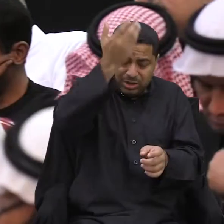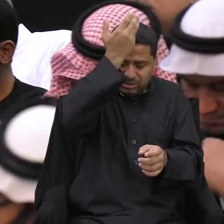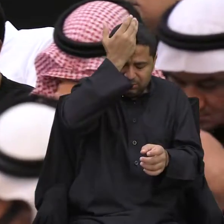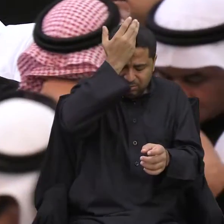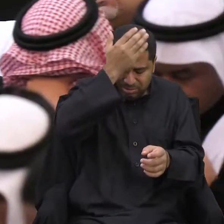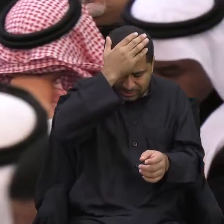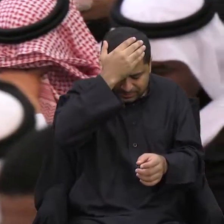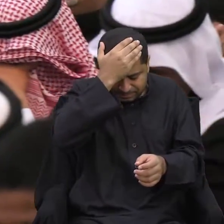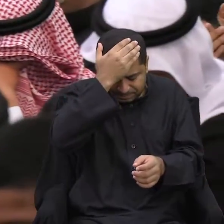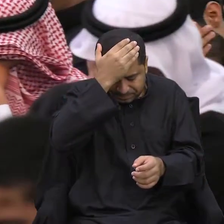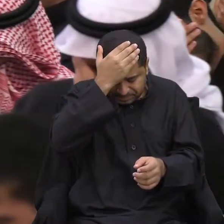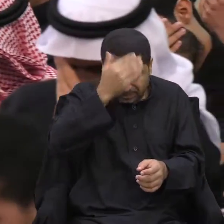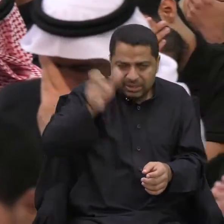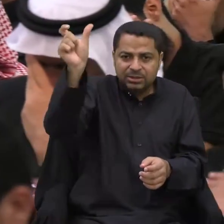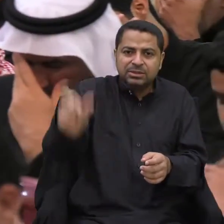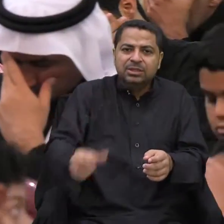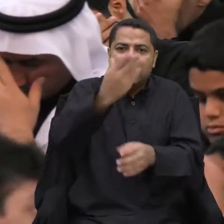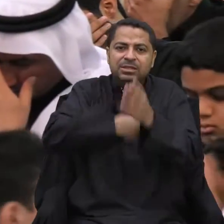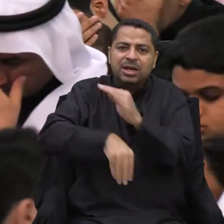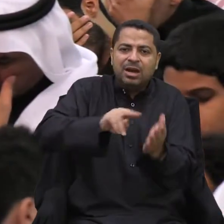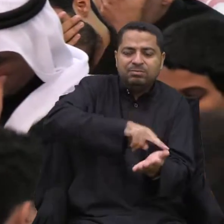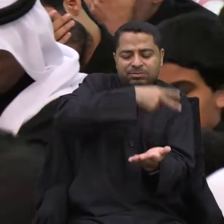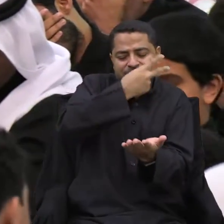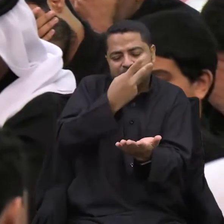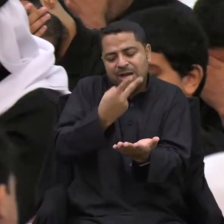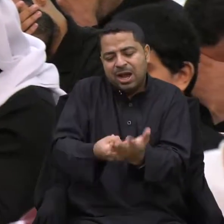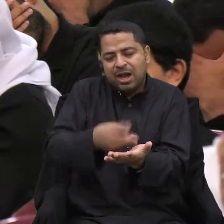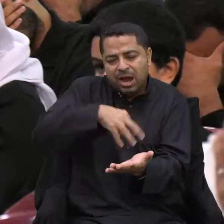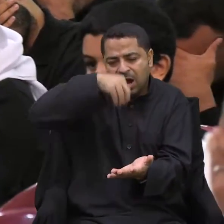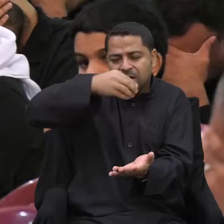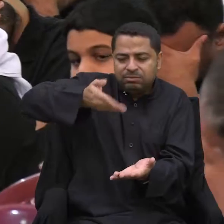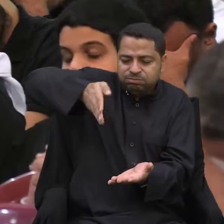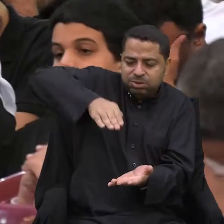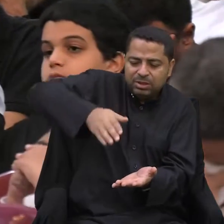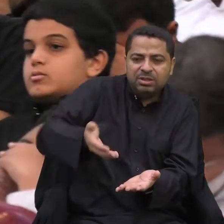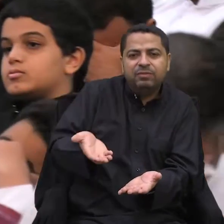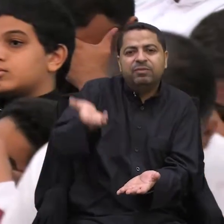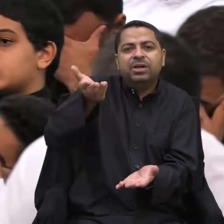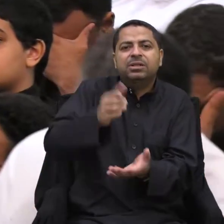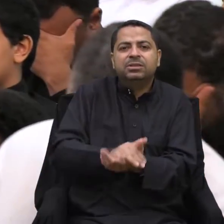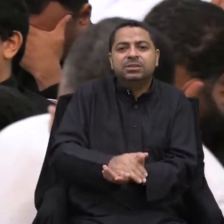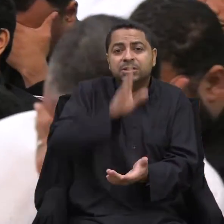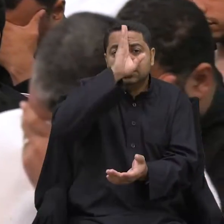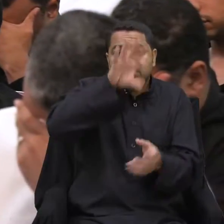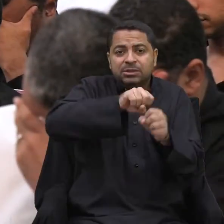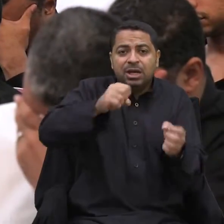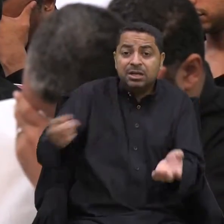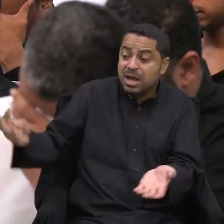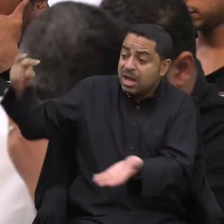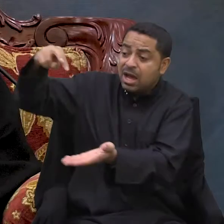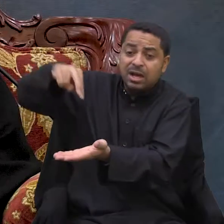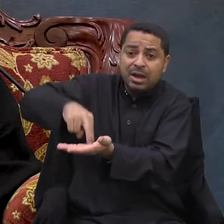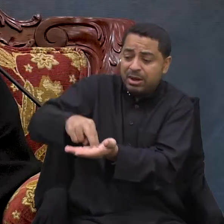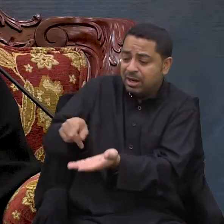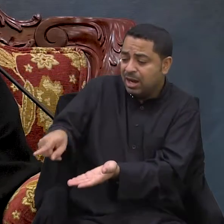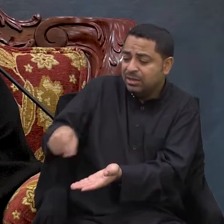رأسه وهوى إلى الأرض صريعا. جاءه الحسين مناديا: